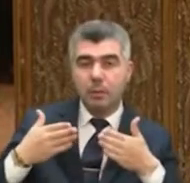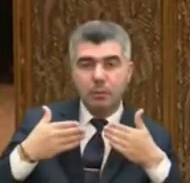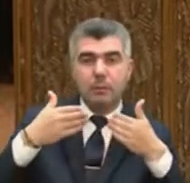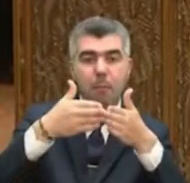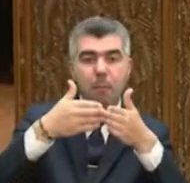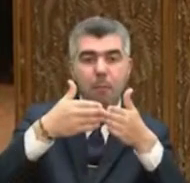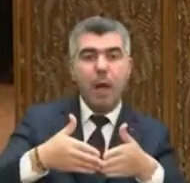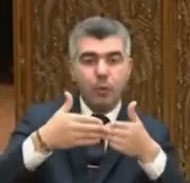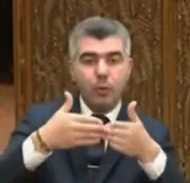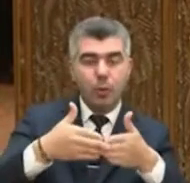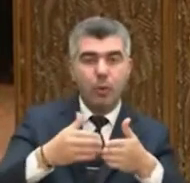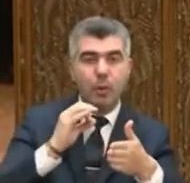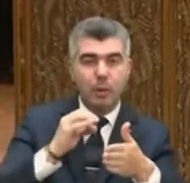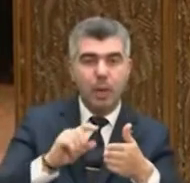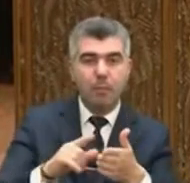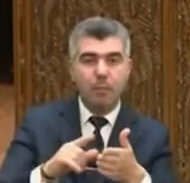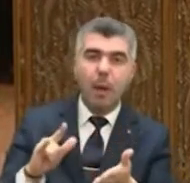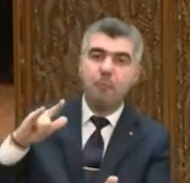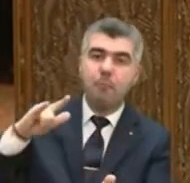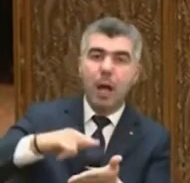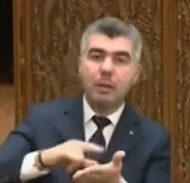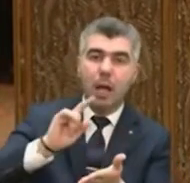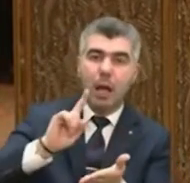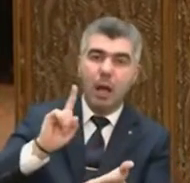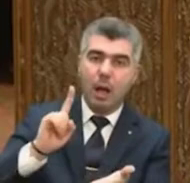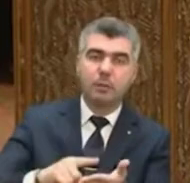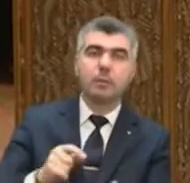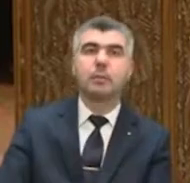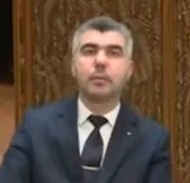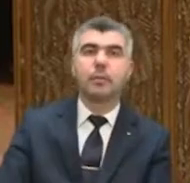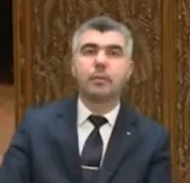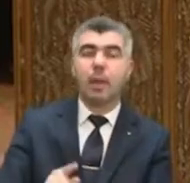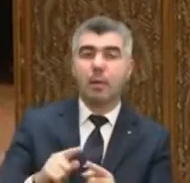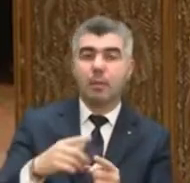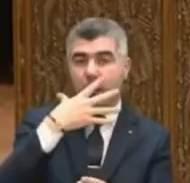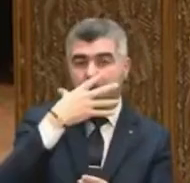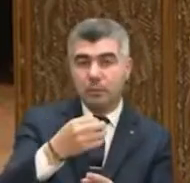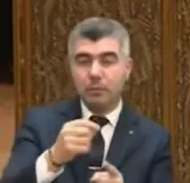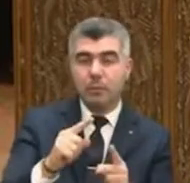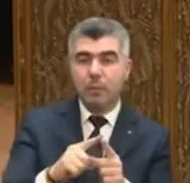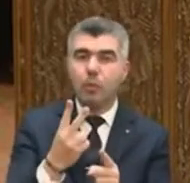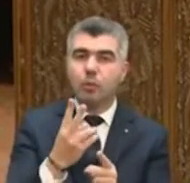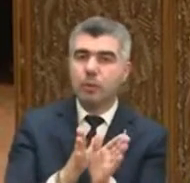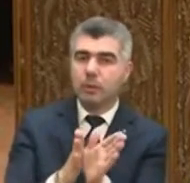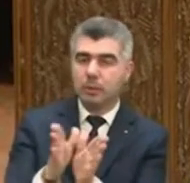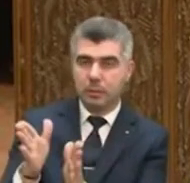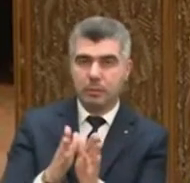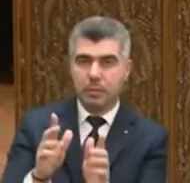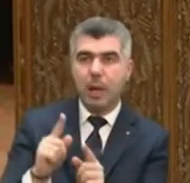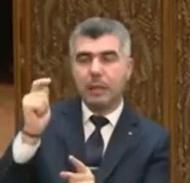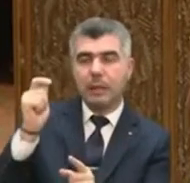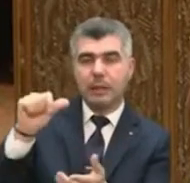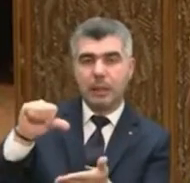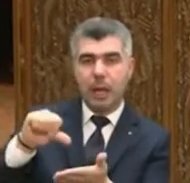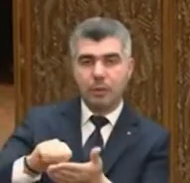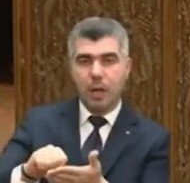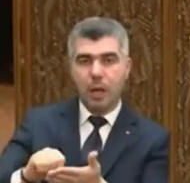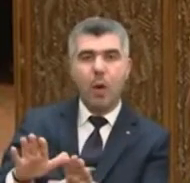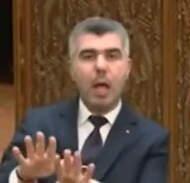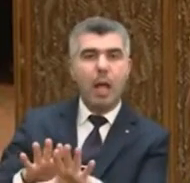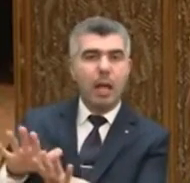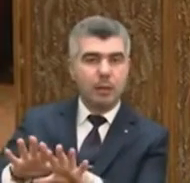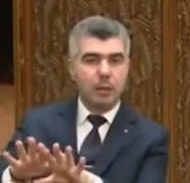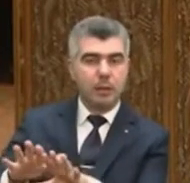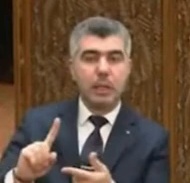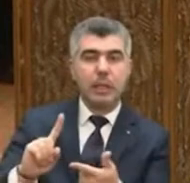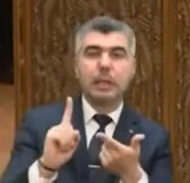والمطارات. هذا المخطط ديال الخطوط الفائق السرعه عنده جوج المحاور الاساسيه، المحور الاطلسي اللي تيربط بين طنجه وغادير،